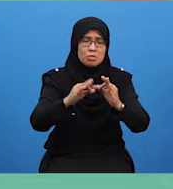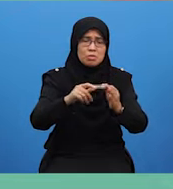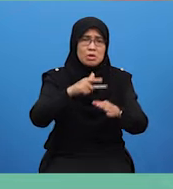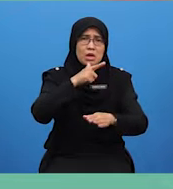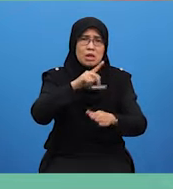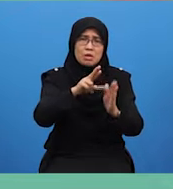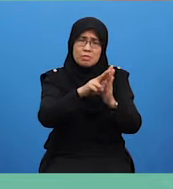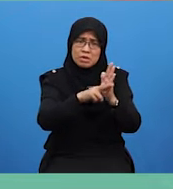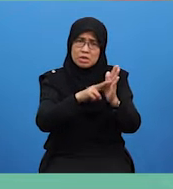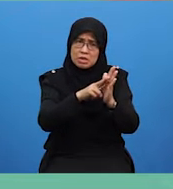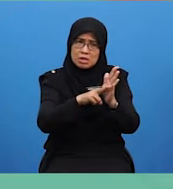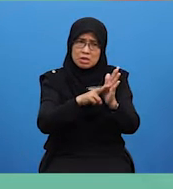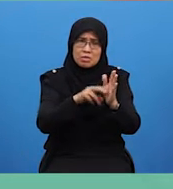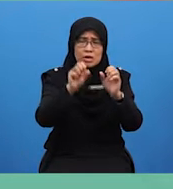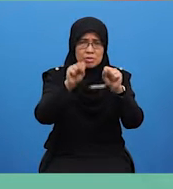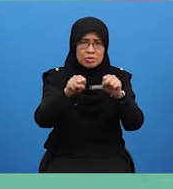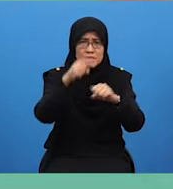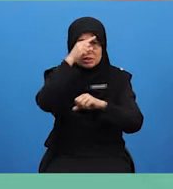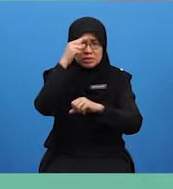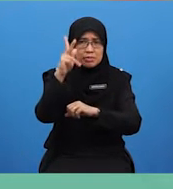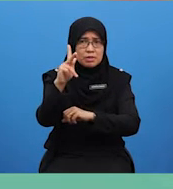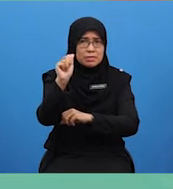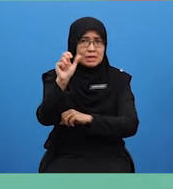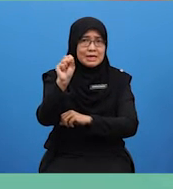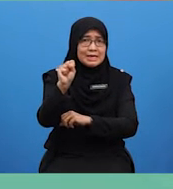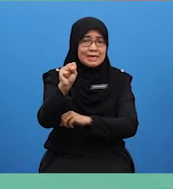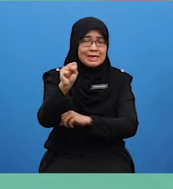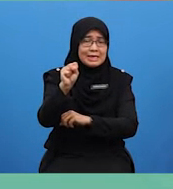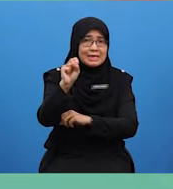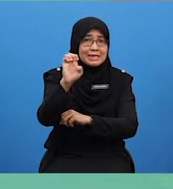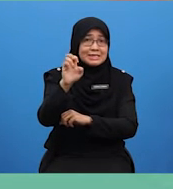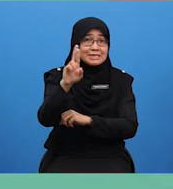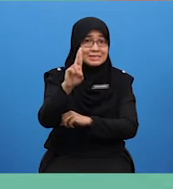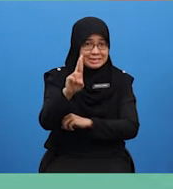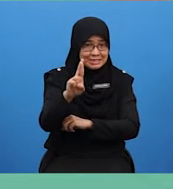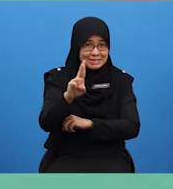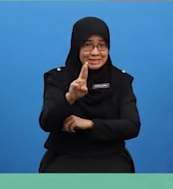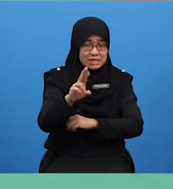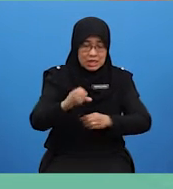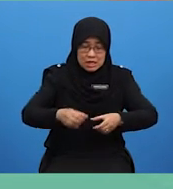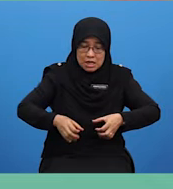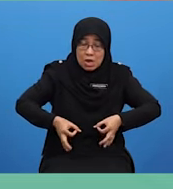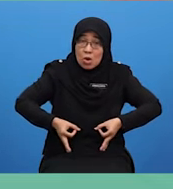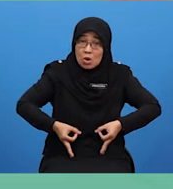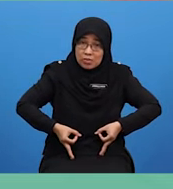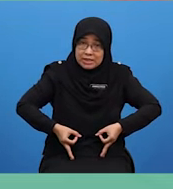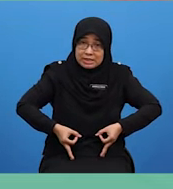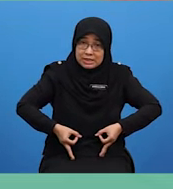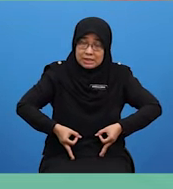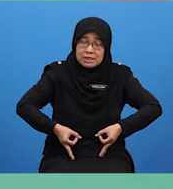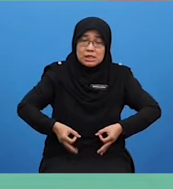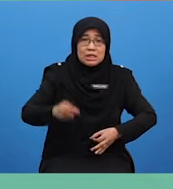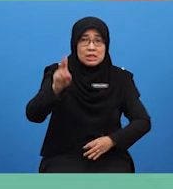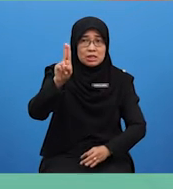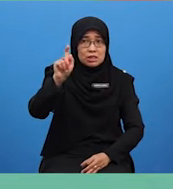serius seperti kanser ovari, kanser cervix dan kanser uterus. Di